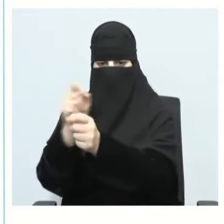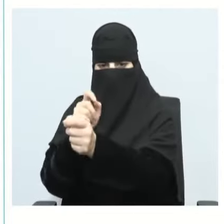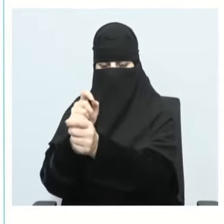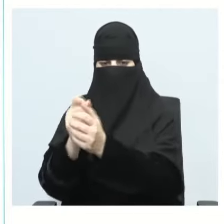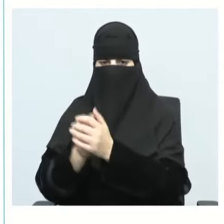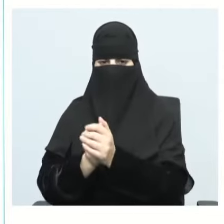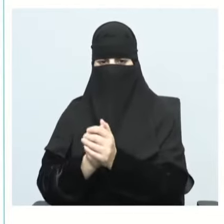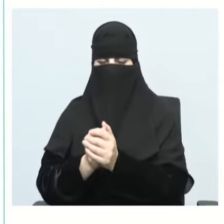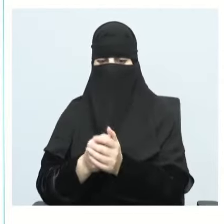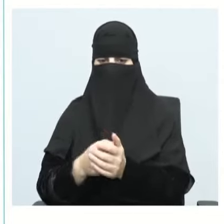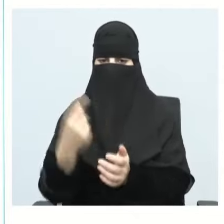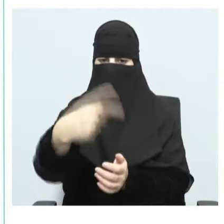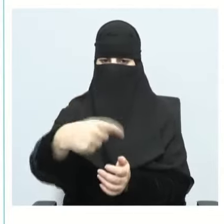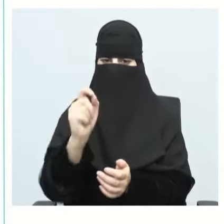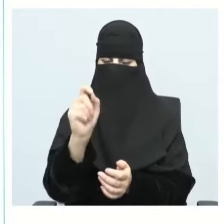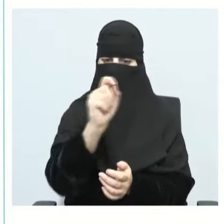حجه